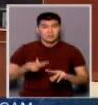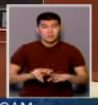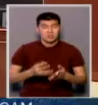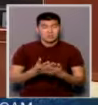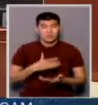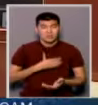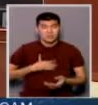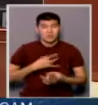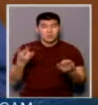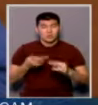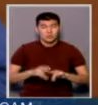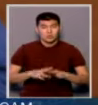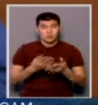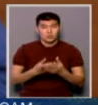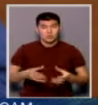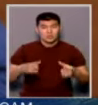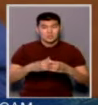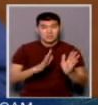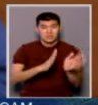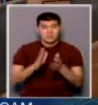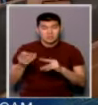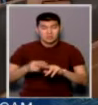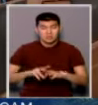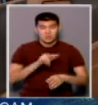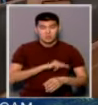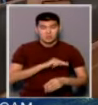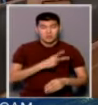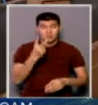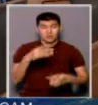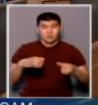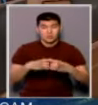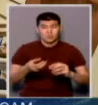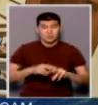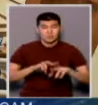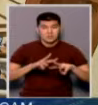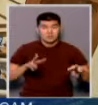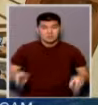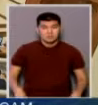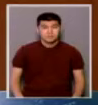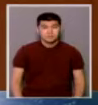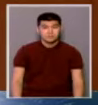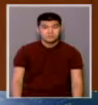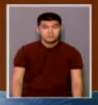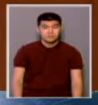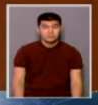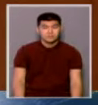суеты, нужно наладить интеграционную систему. Это работа двух отраслевых министерств.